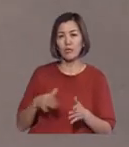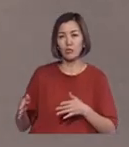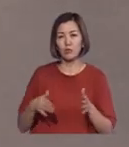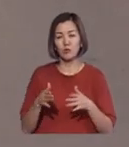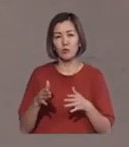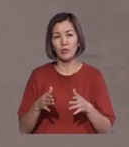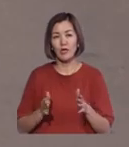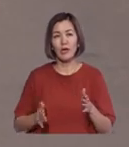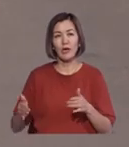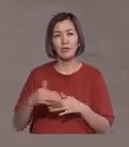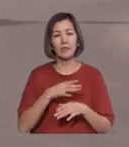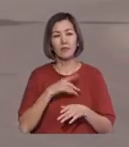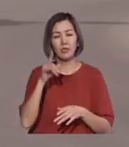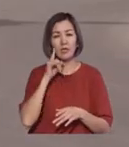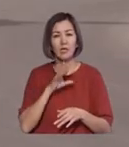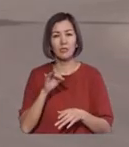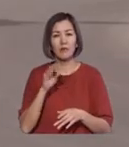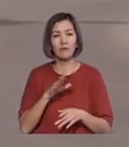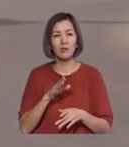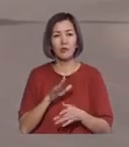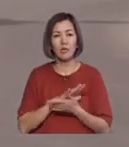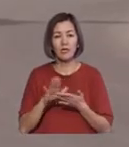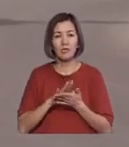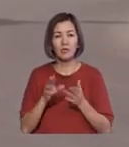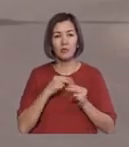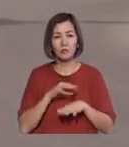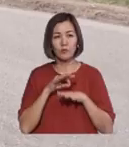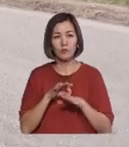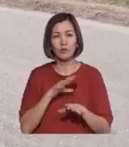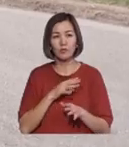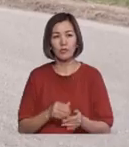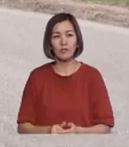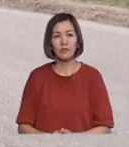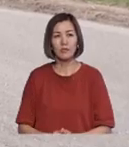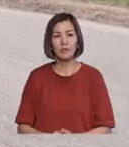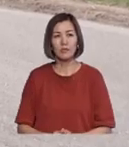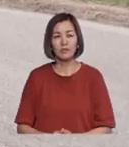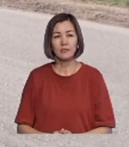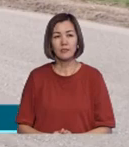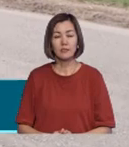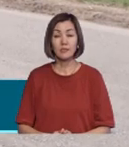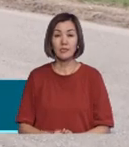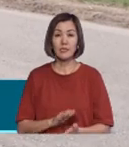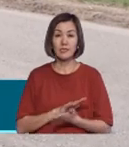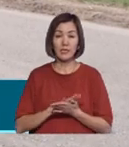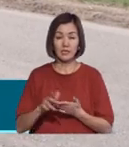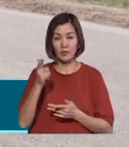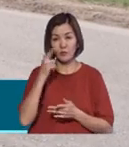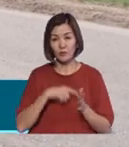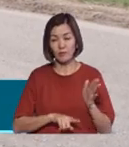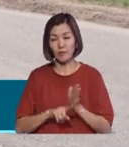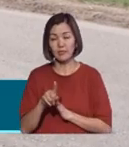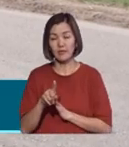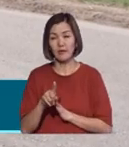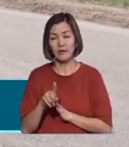жол айналып өтеді. Қазавтожол өкілдері де аумақта тазалық жұмыстарын жүргізді. Жалпы осы тазалықты өзімізден бастайық